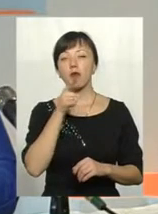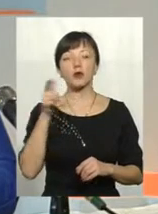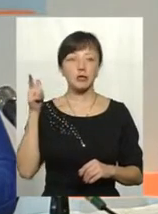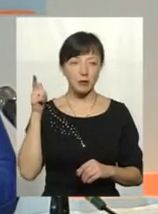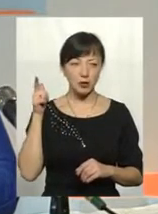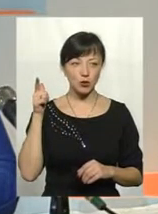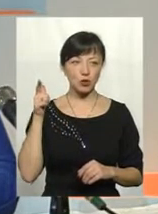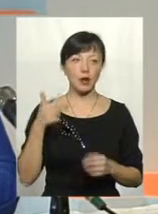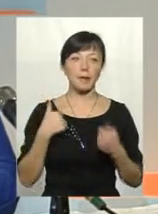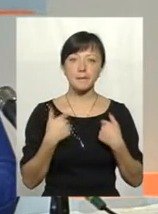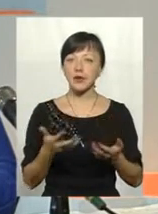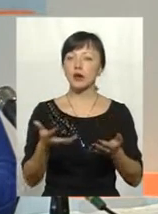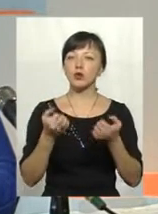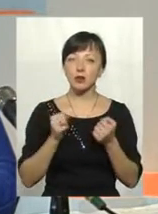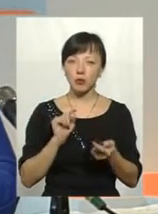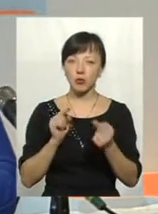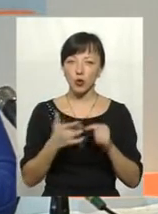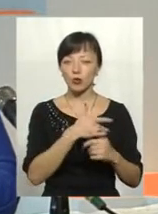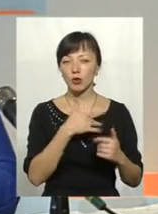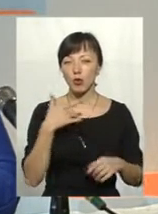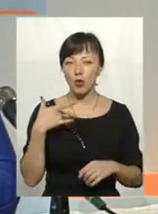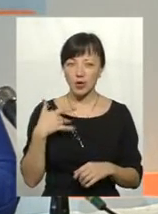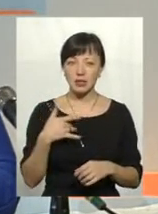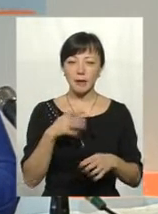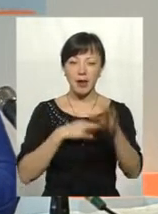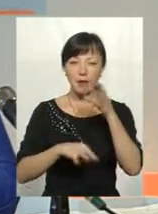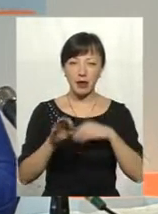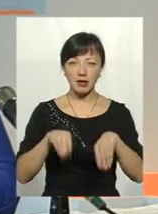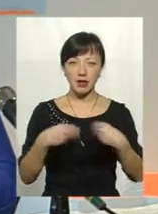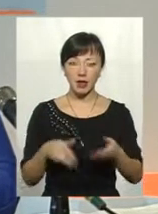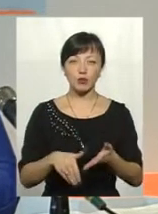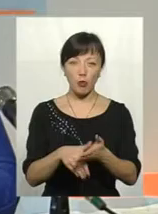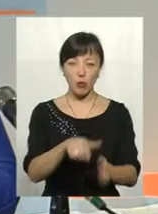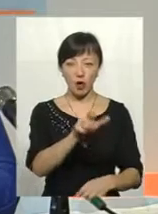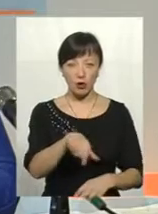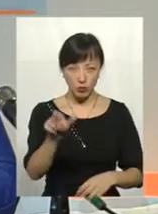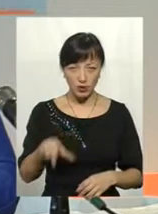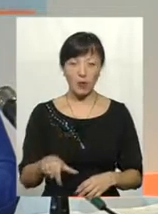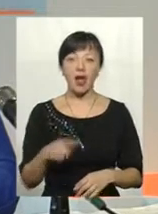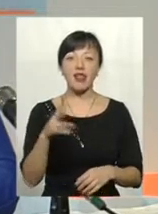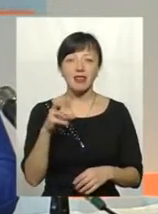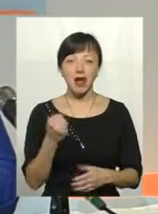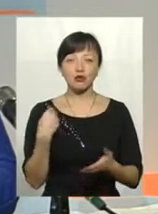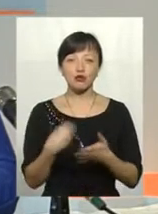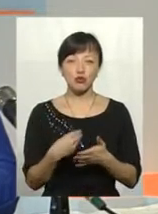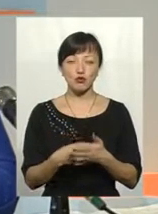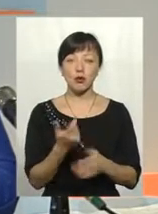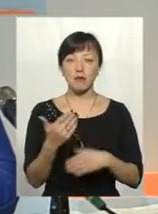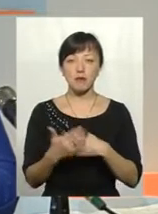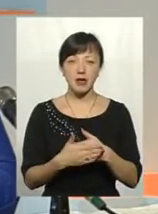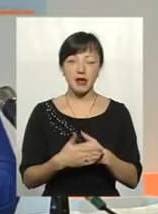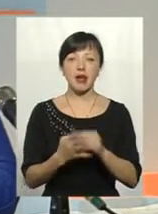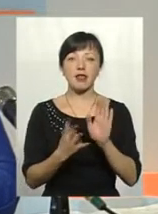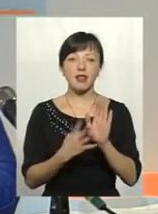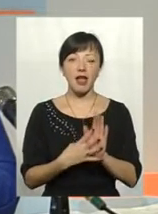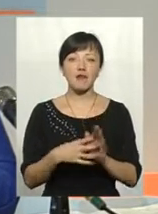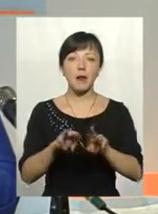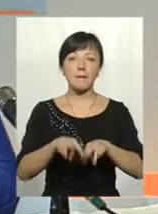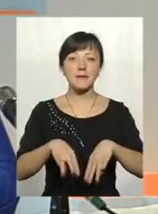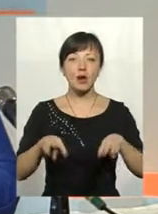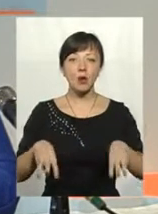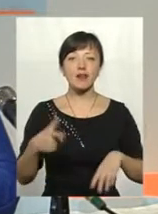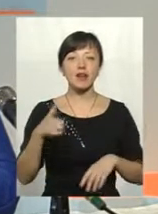ми отримали протитуберкульозних препаратів для надання допомоги таким пацієнтам на суму біля 9